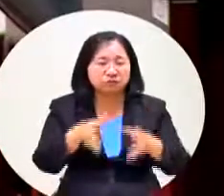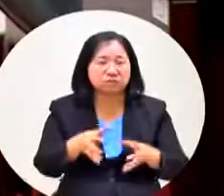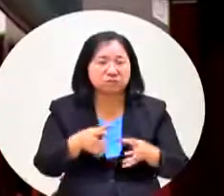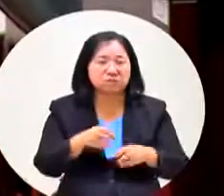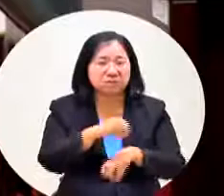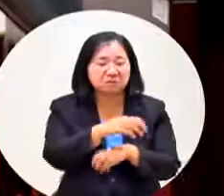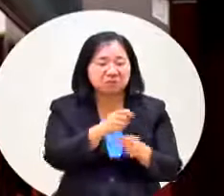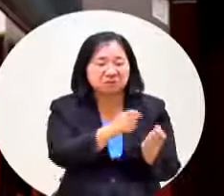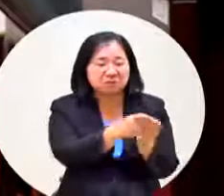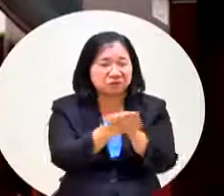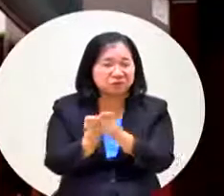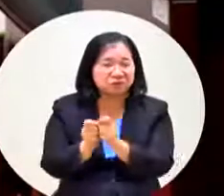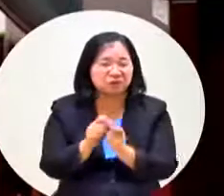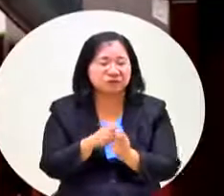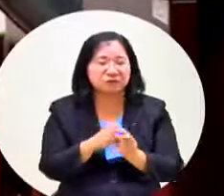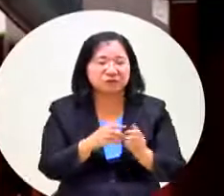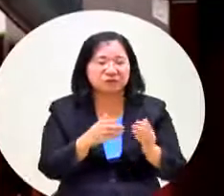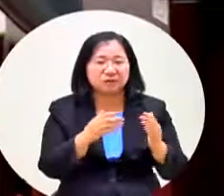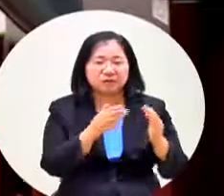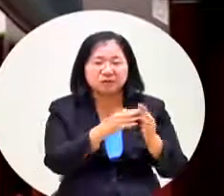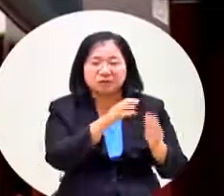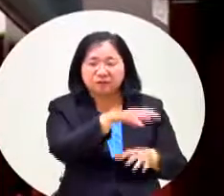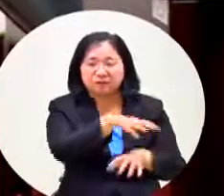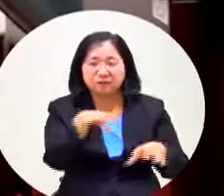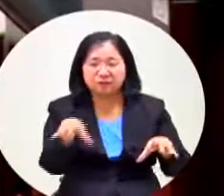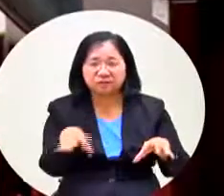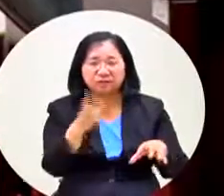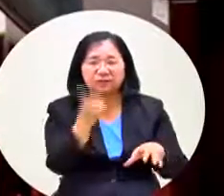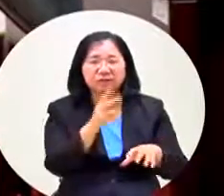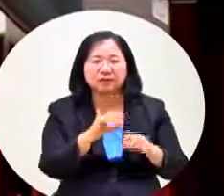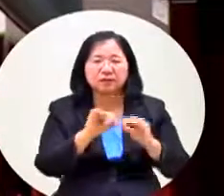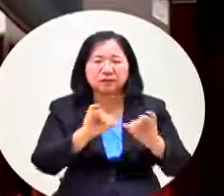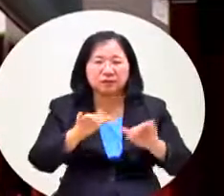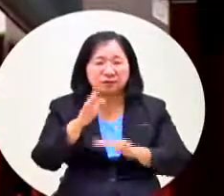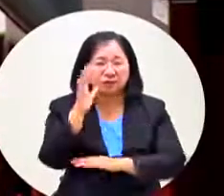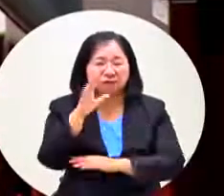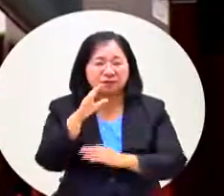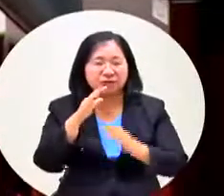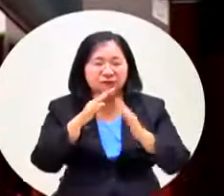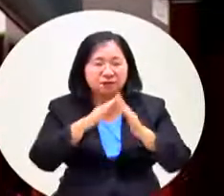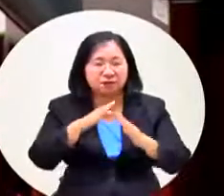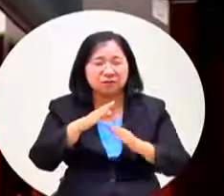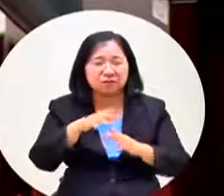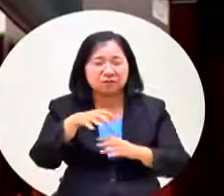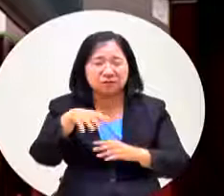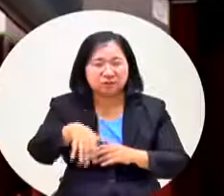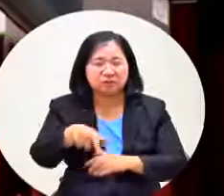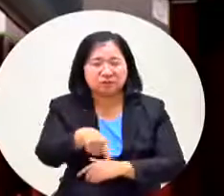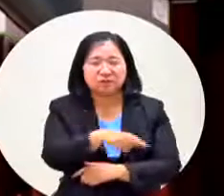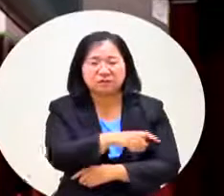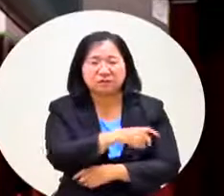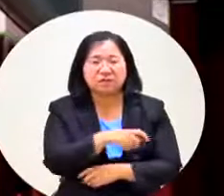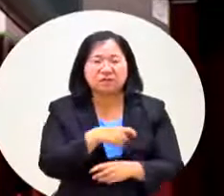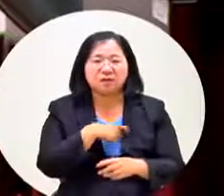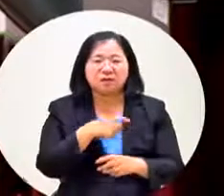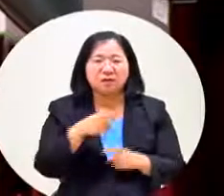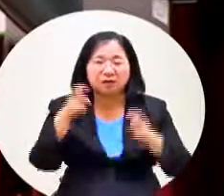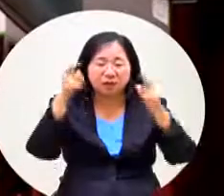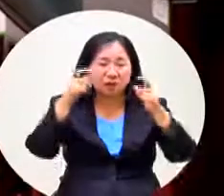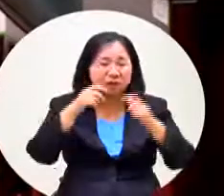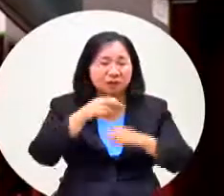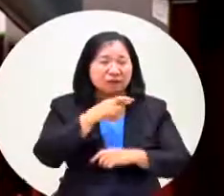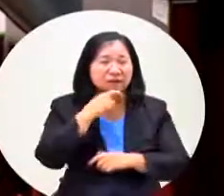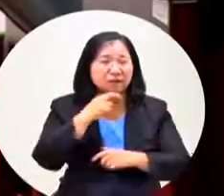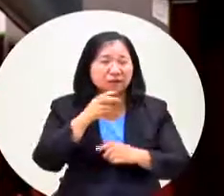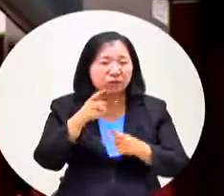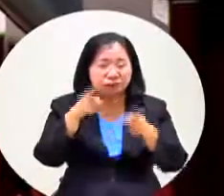有法度来做办理无啦？一旦做啊一十步啊，因为你这个公园来做起来，这五十几诶万几平